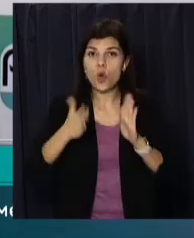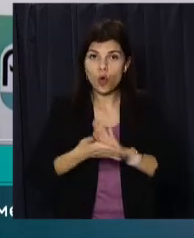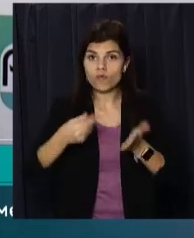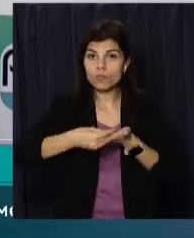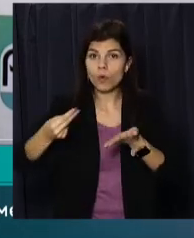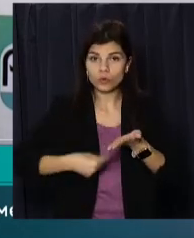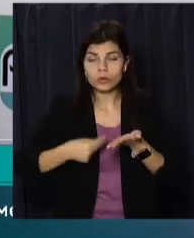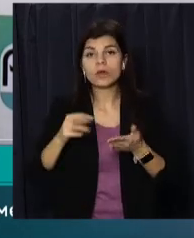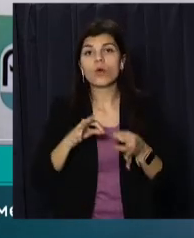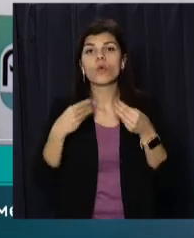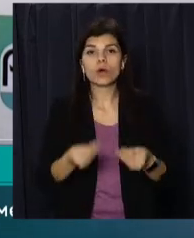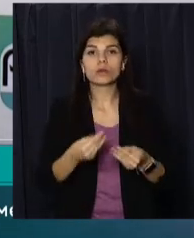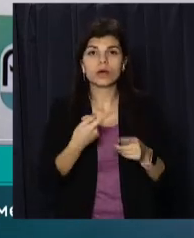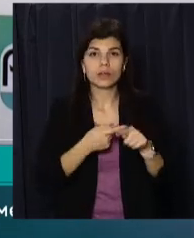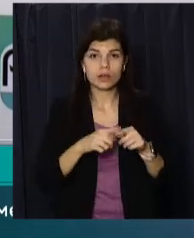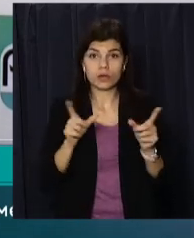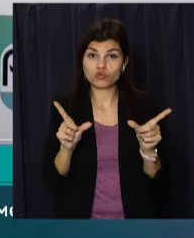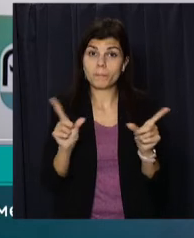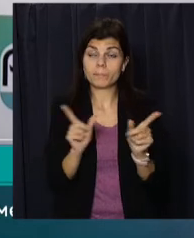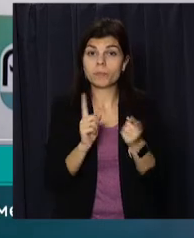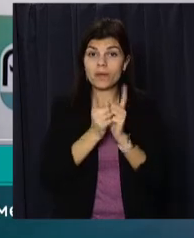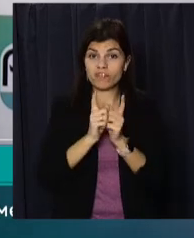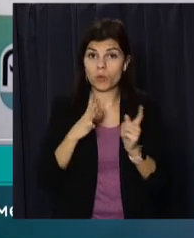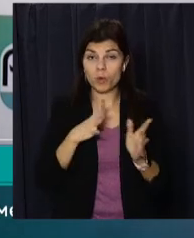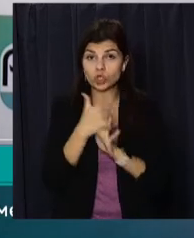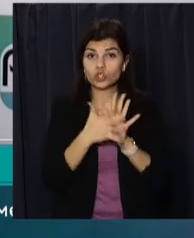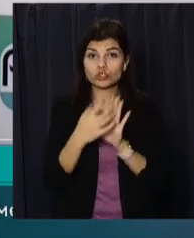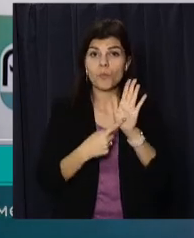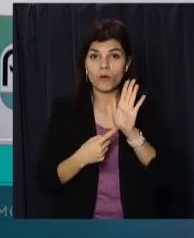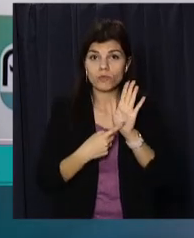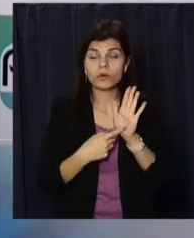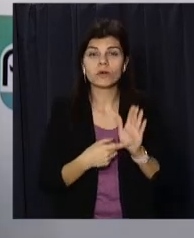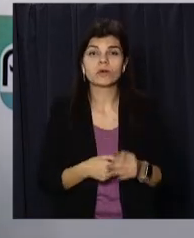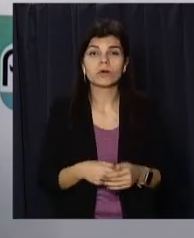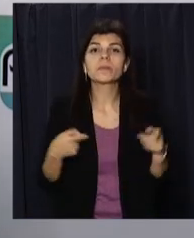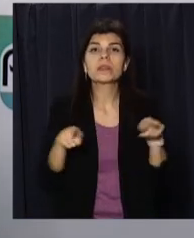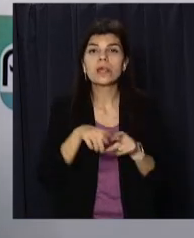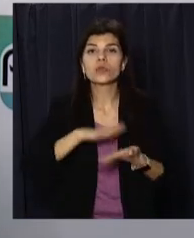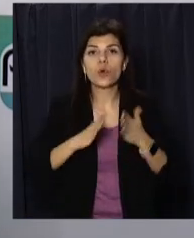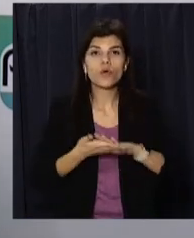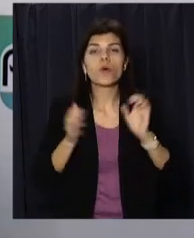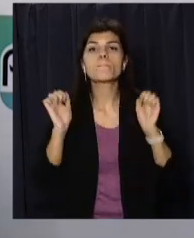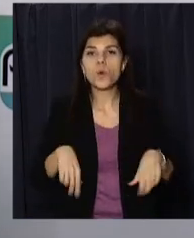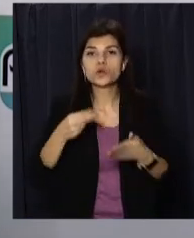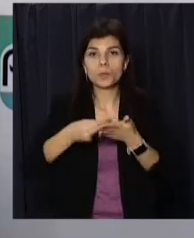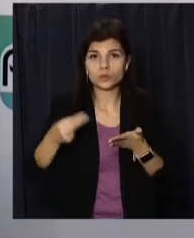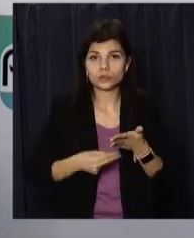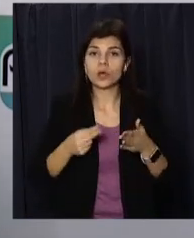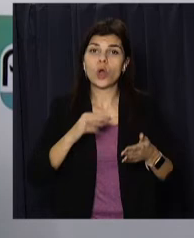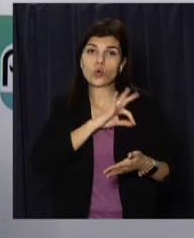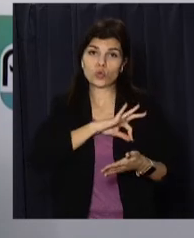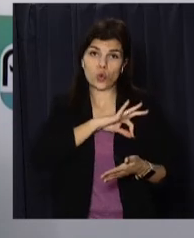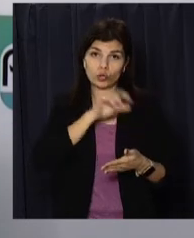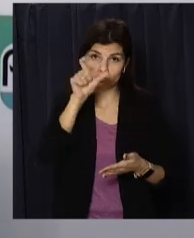договір про надання послуг з перекладу на жестову мову. Такий договір можна підписати або з